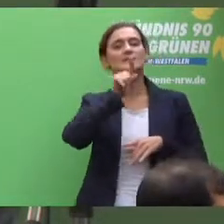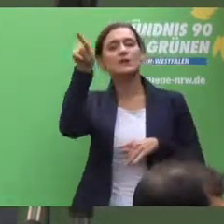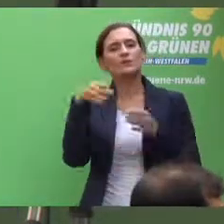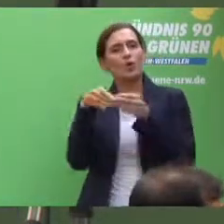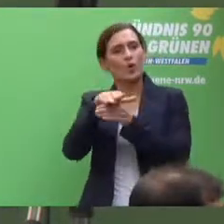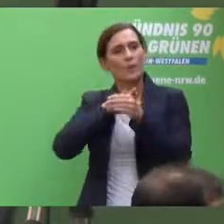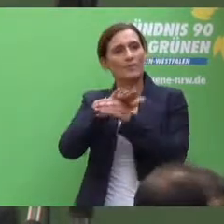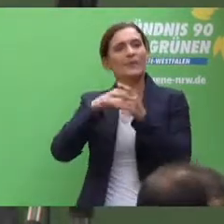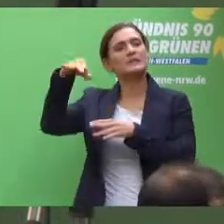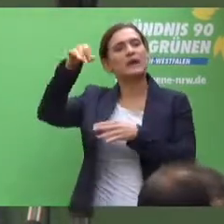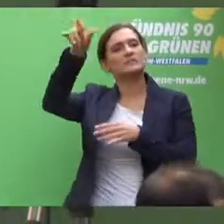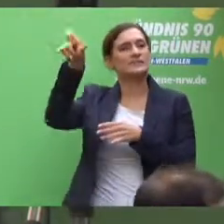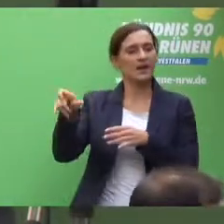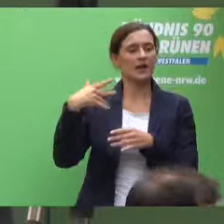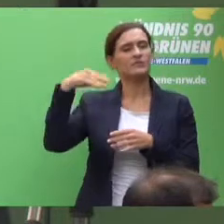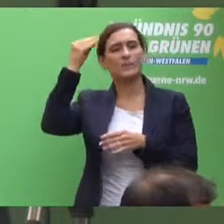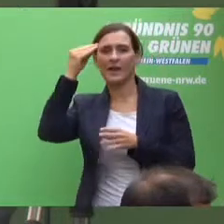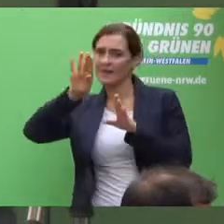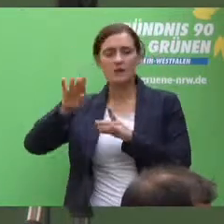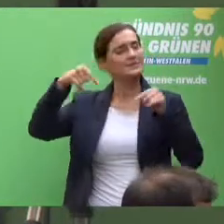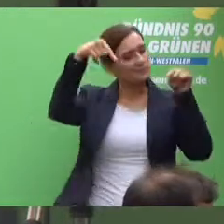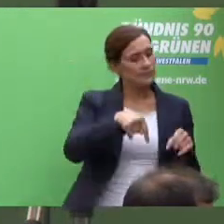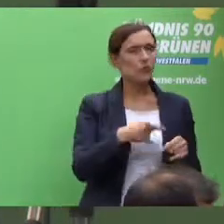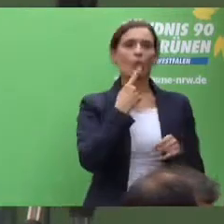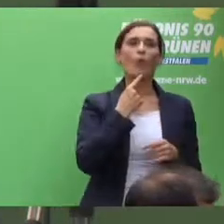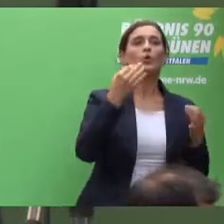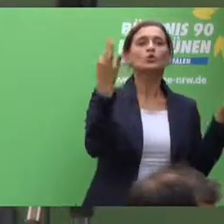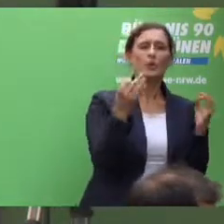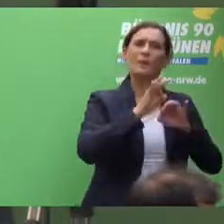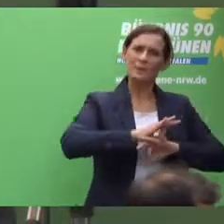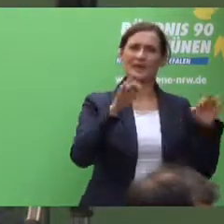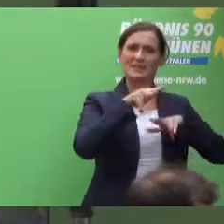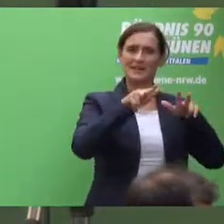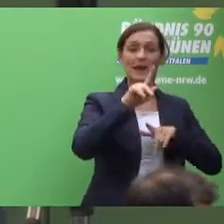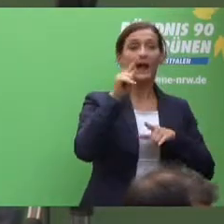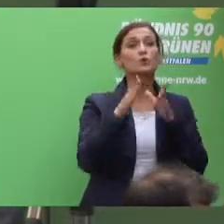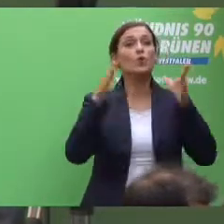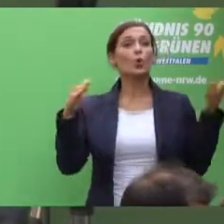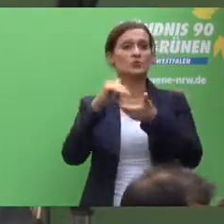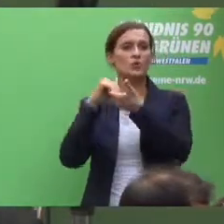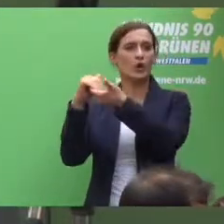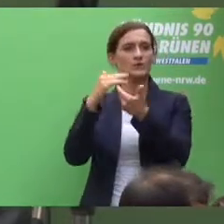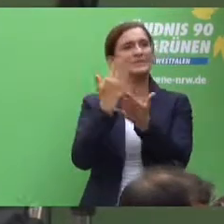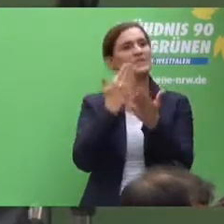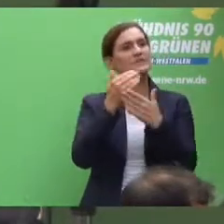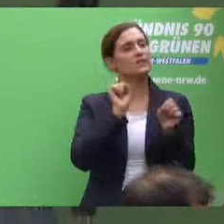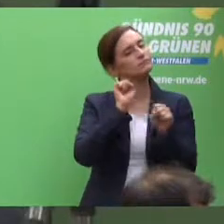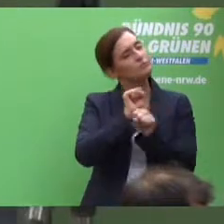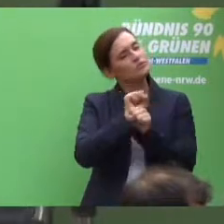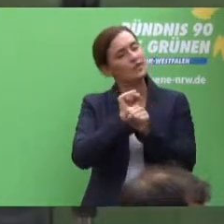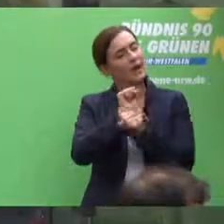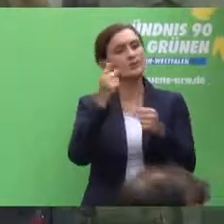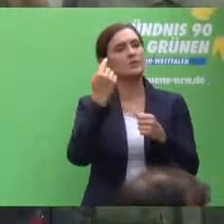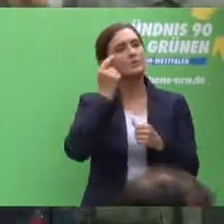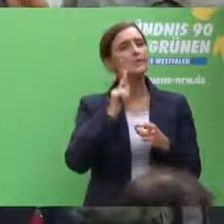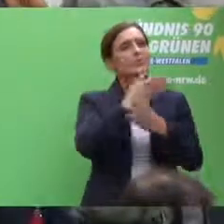Lobbykanzlerin, dass es besser ist, Rot-Grün regiert zu werden, als durch eine große Koalition. Dafür streiten wir und sorgen Sie dafür,